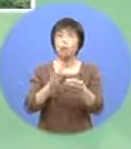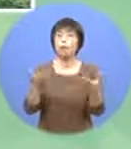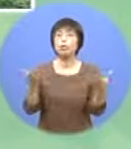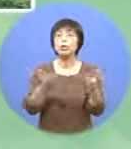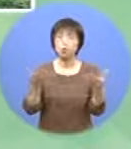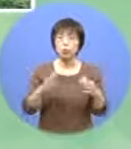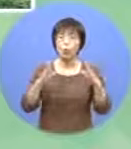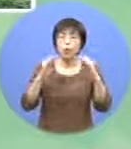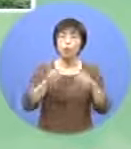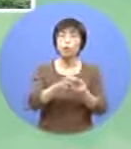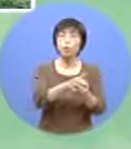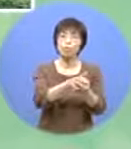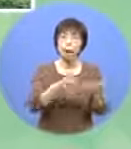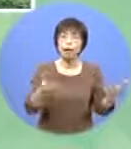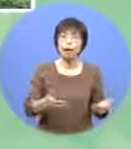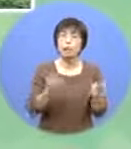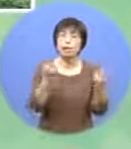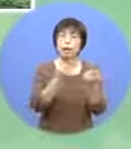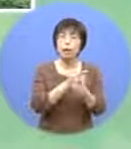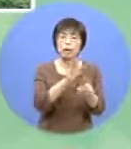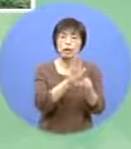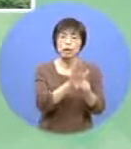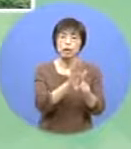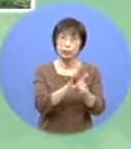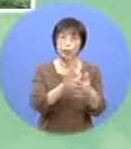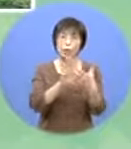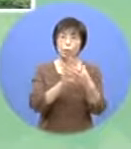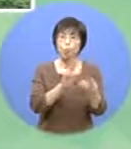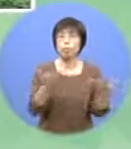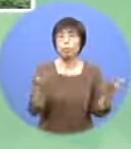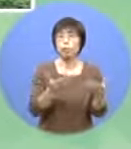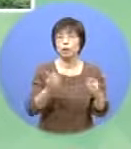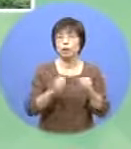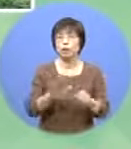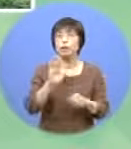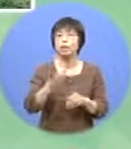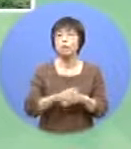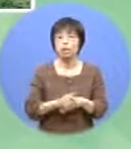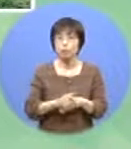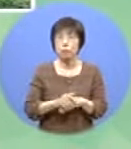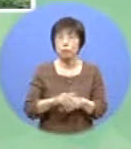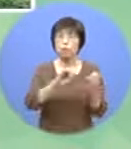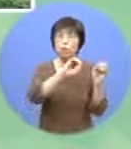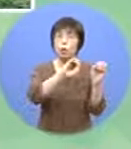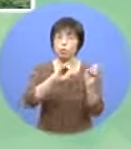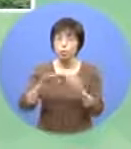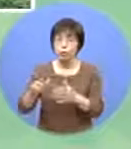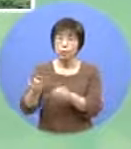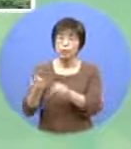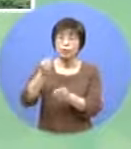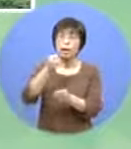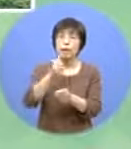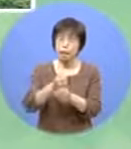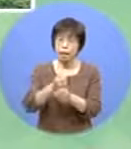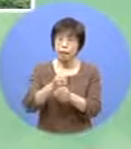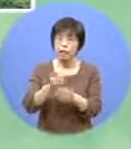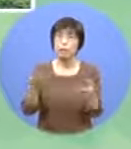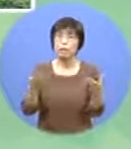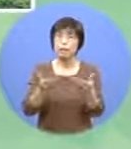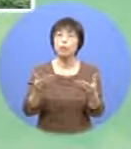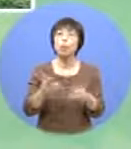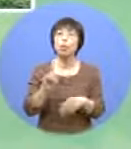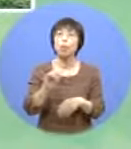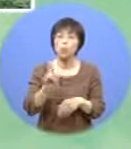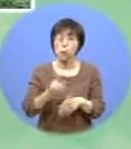和みの村活性化支援モデル事業を実施しております。耕作放棄地再生活動モデル事業については